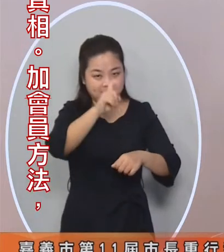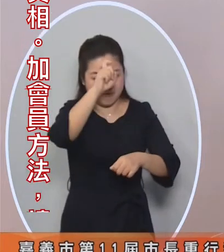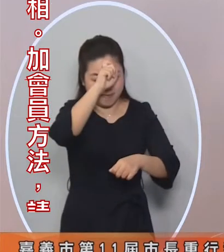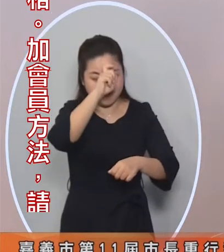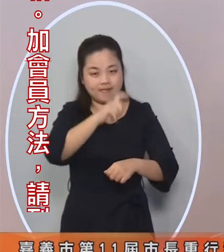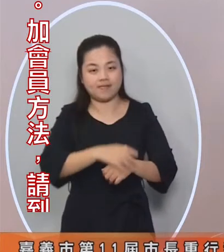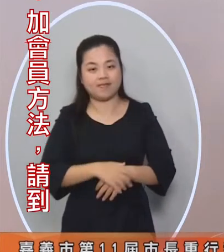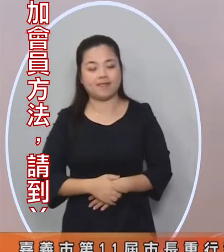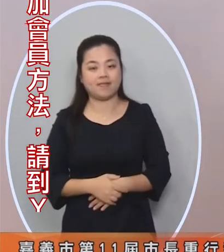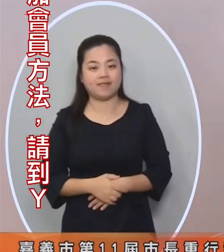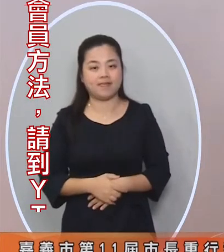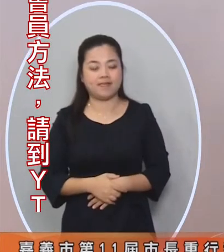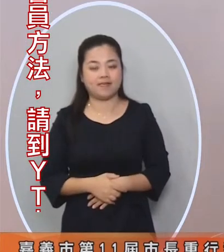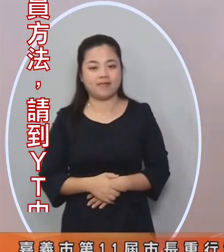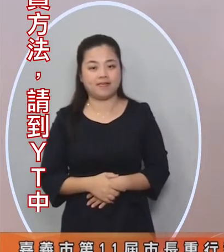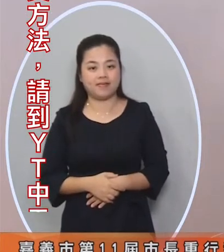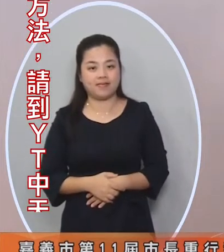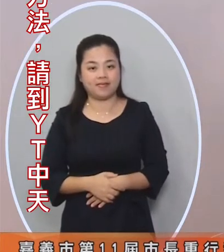施。